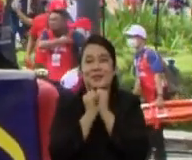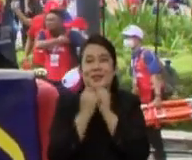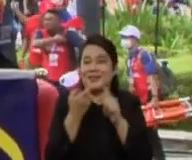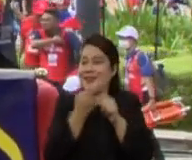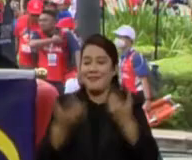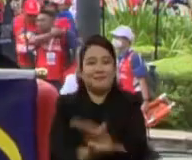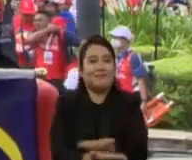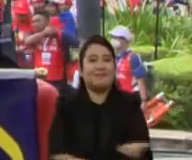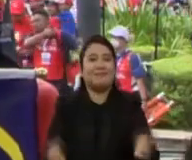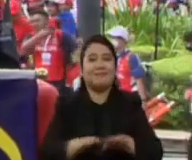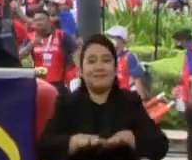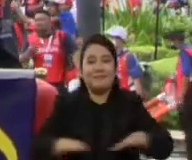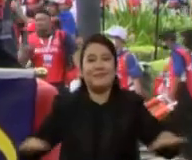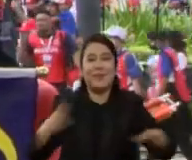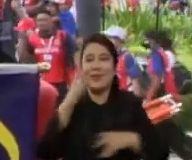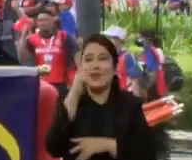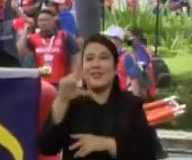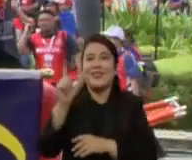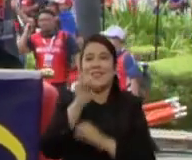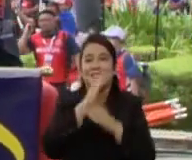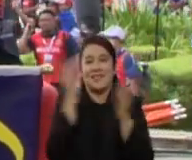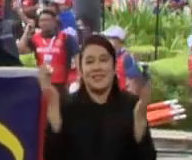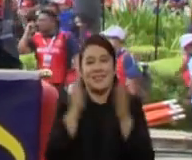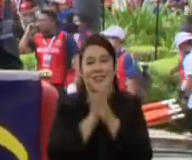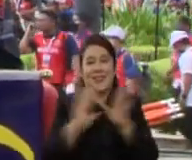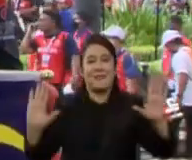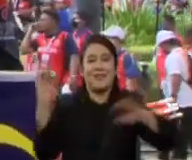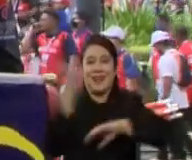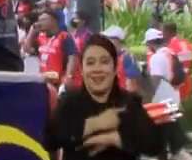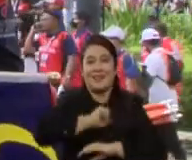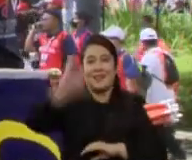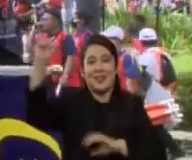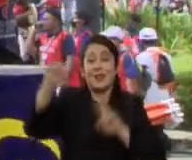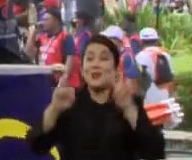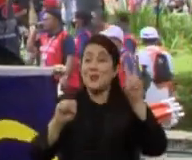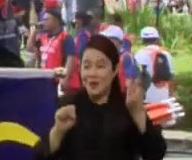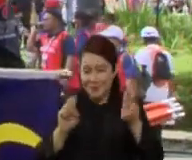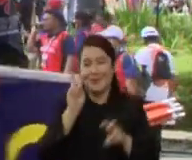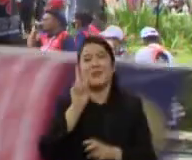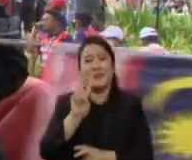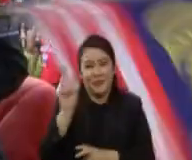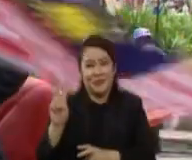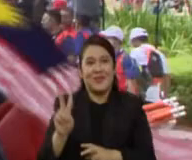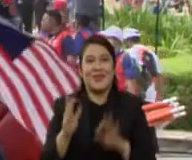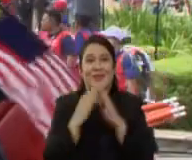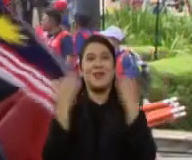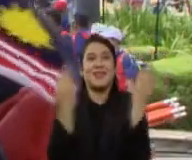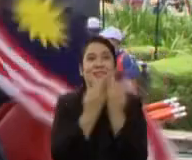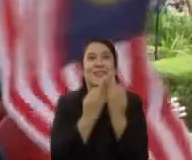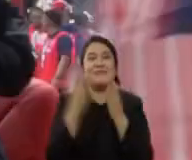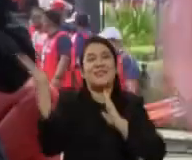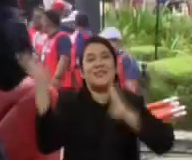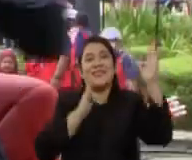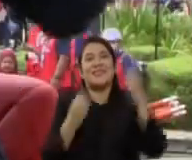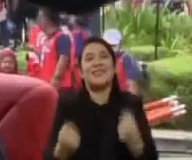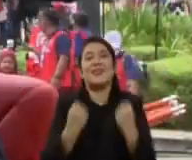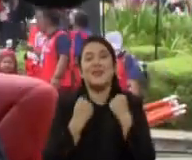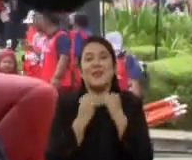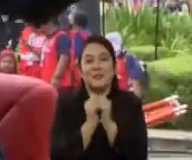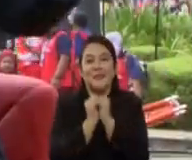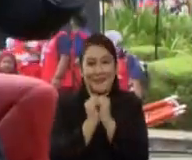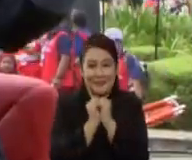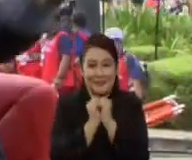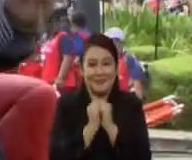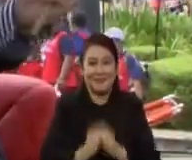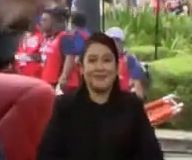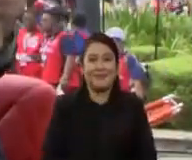Dataran Merdeka Kuala Lumpur. Selamat Hari Kebangsaan 2022. Keluarga Malaysia Teguh